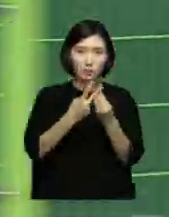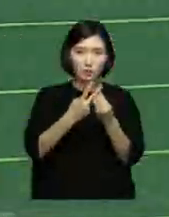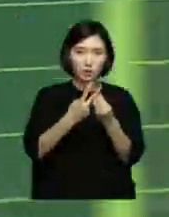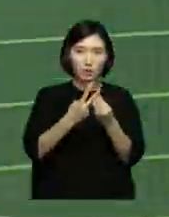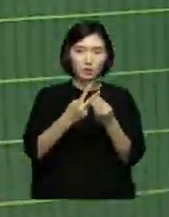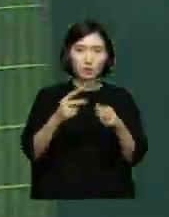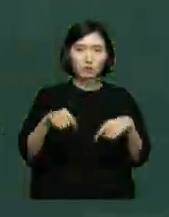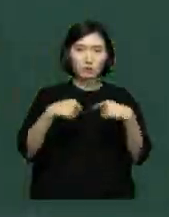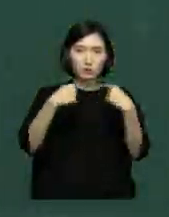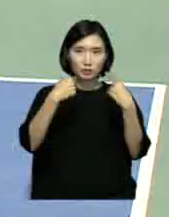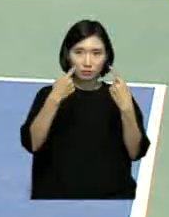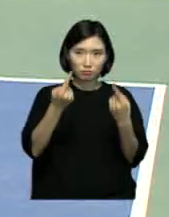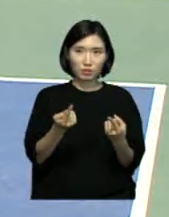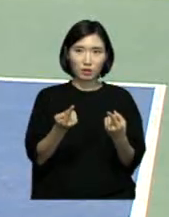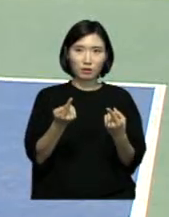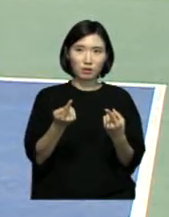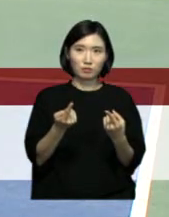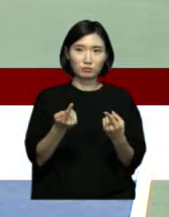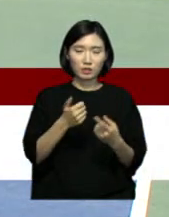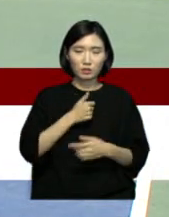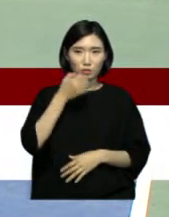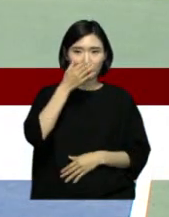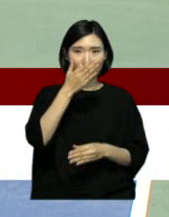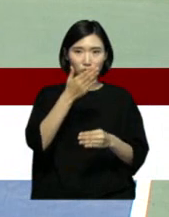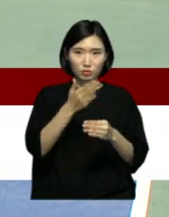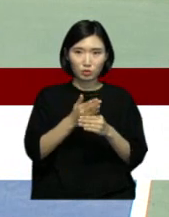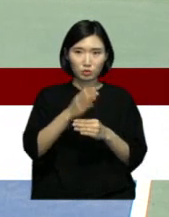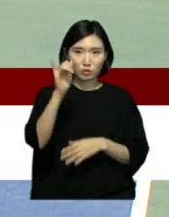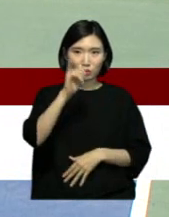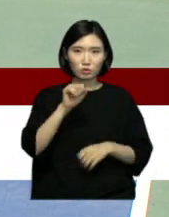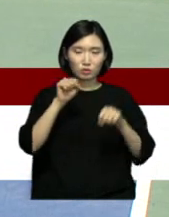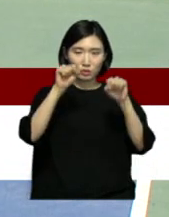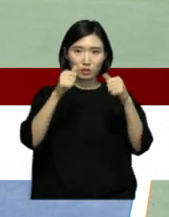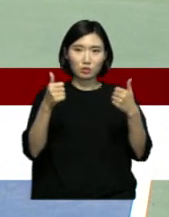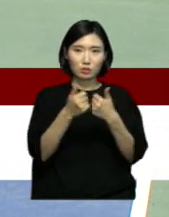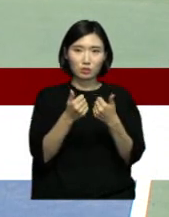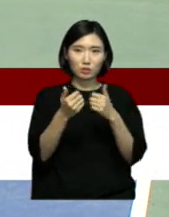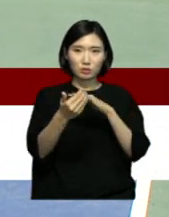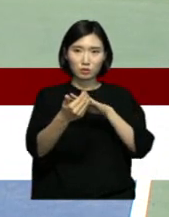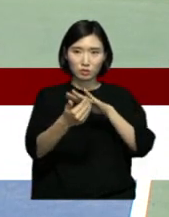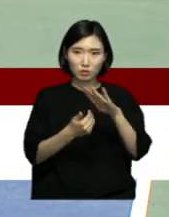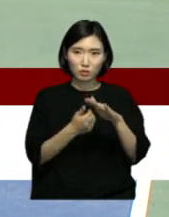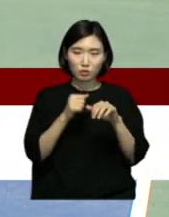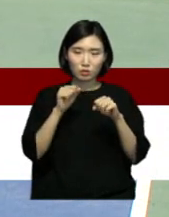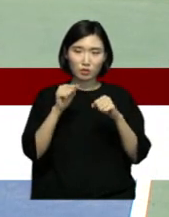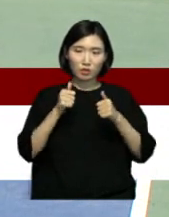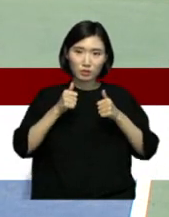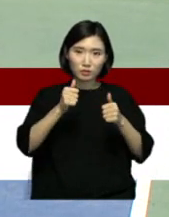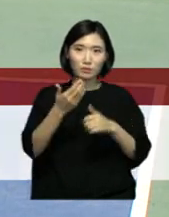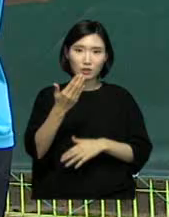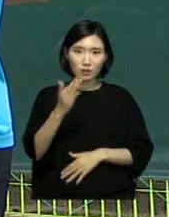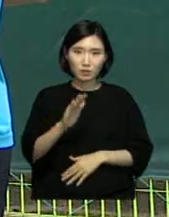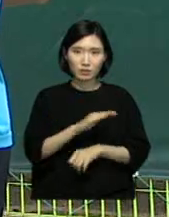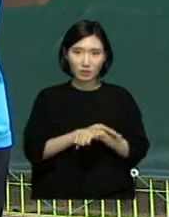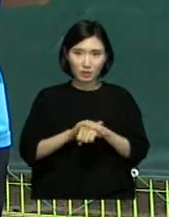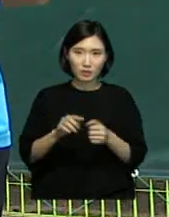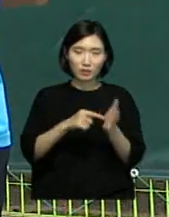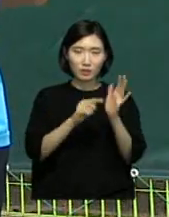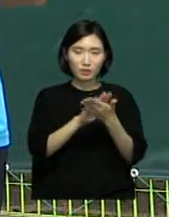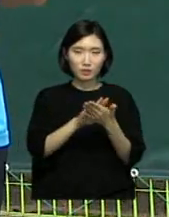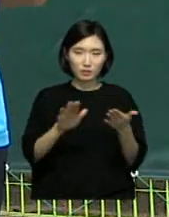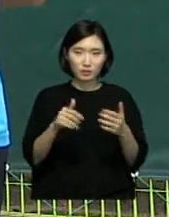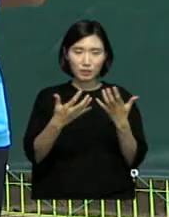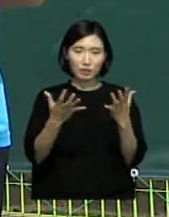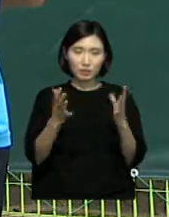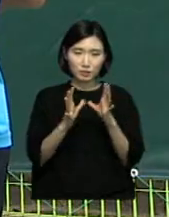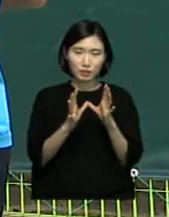있습니다. 이번에 처음부터 운동 열심히 했는데 그걸 잘 발휘할 수 있도록 열심히 했습니다.